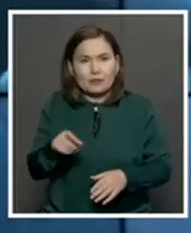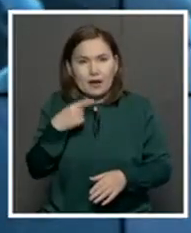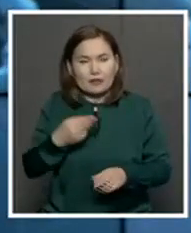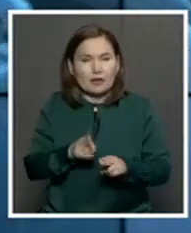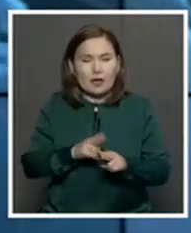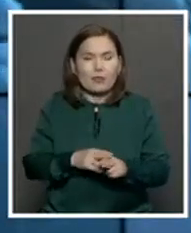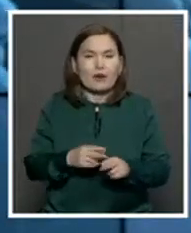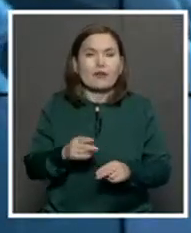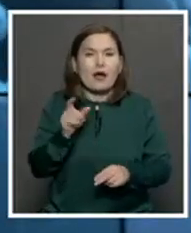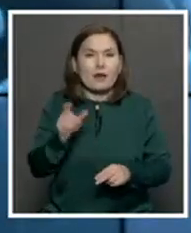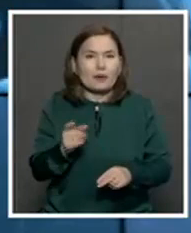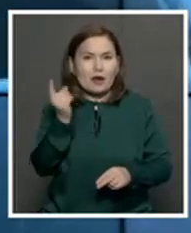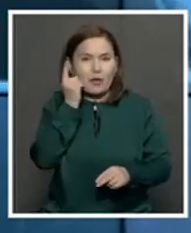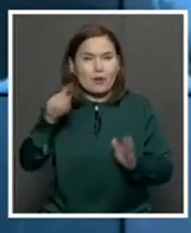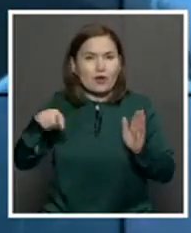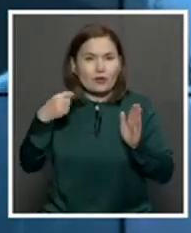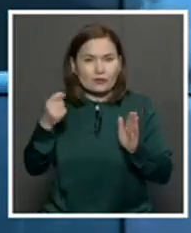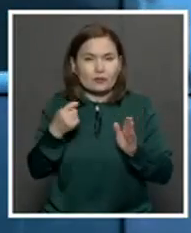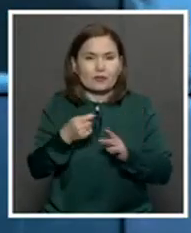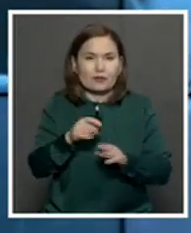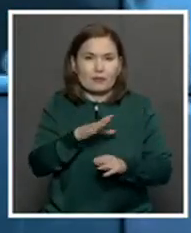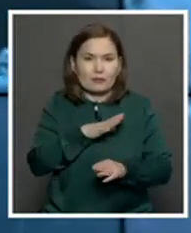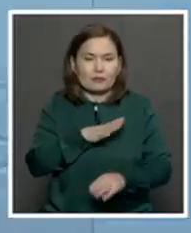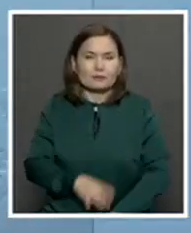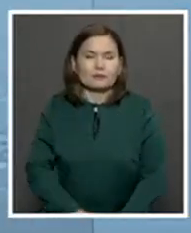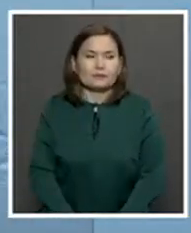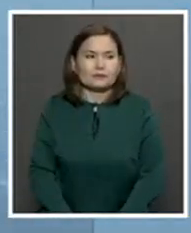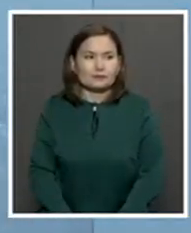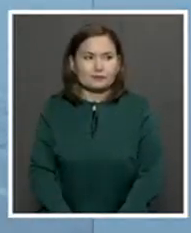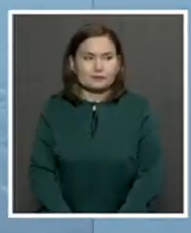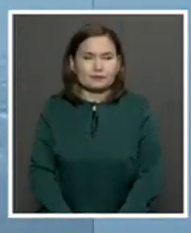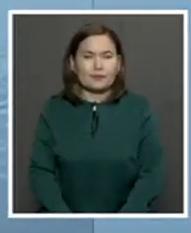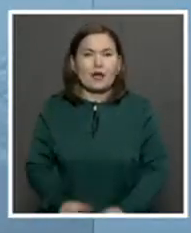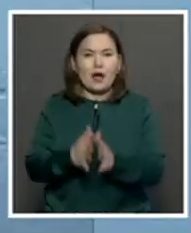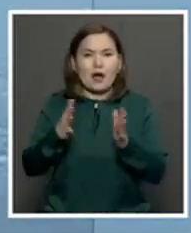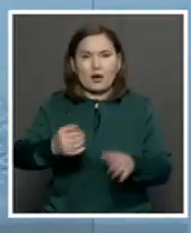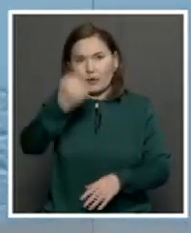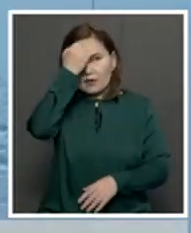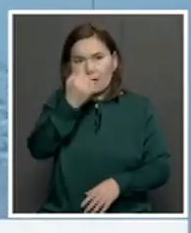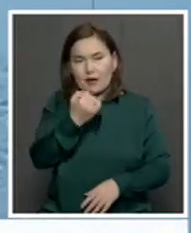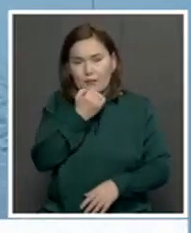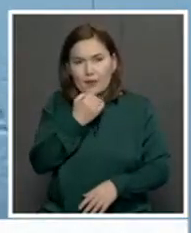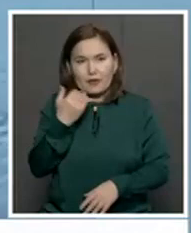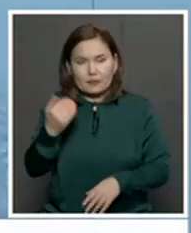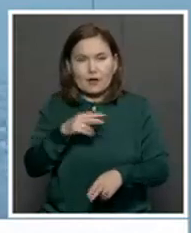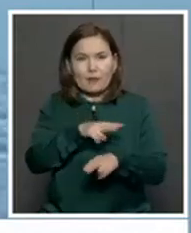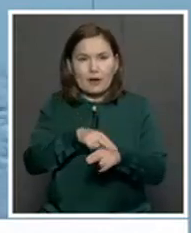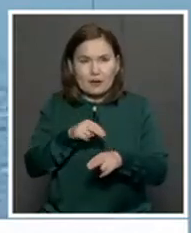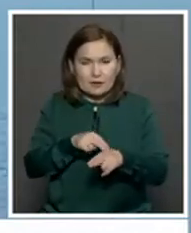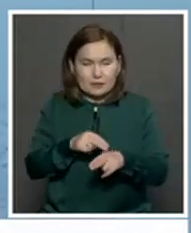бірі ұялы телефонға түсіріп желіге жүктеген. Огромную благодарность выражаю сотрудникам